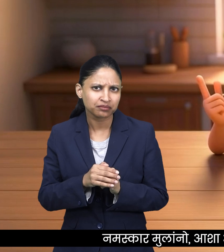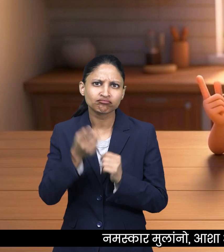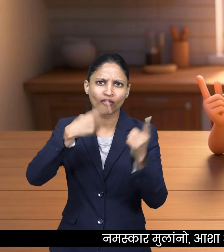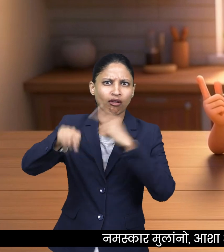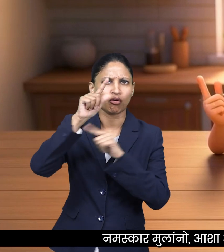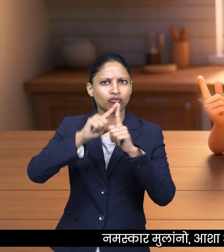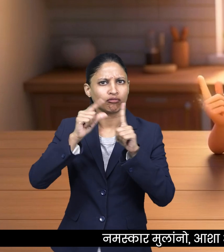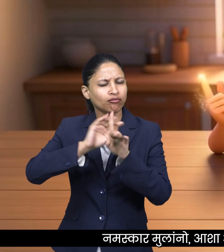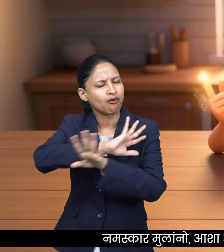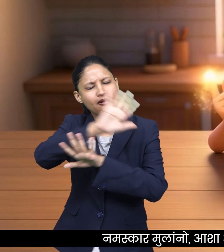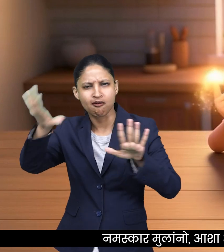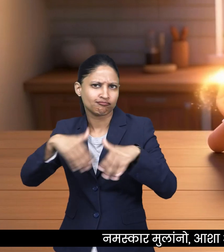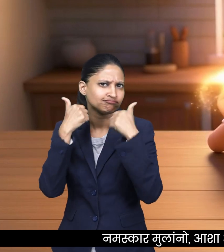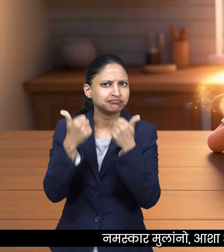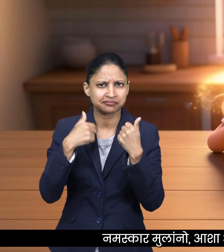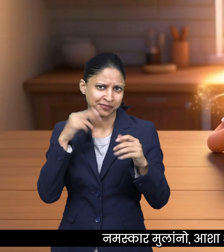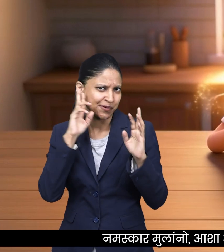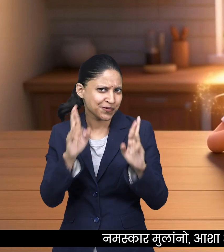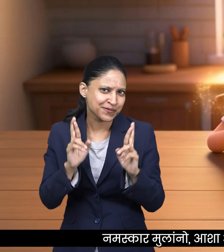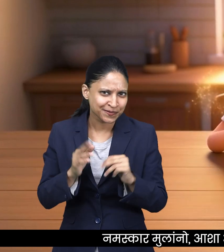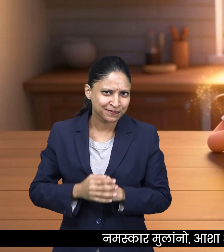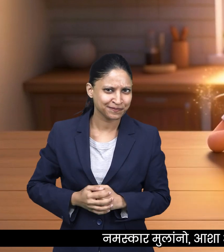मुलांनो, आशा आहे की तुम्ही सर्वजण छान असाल.